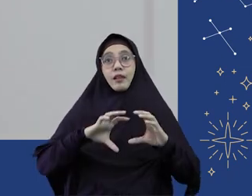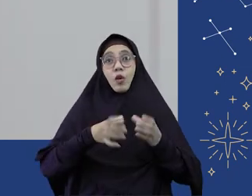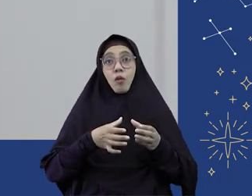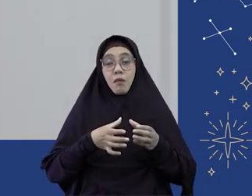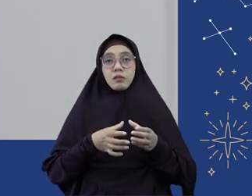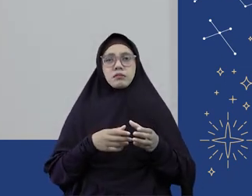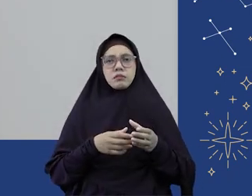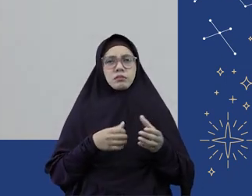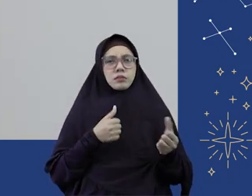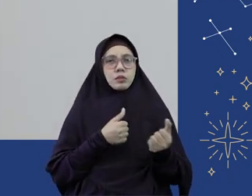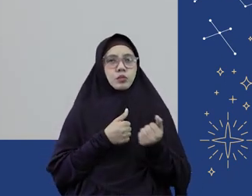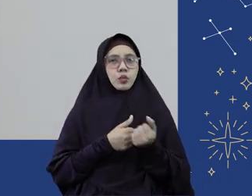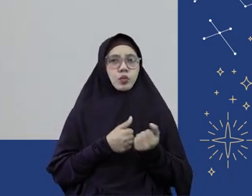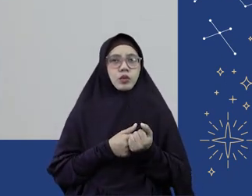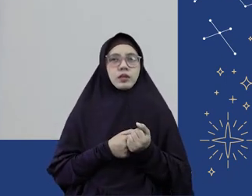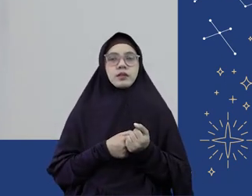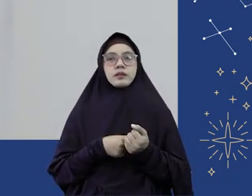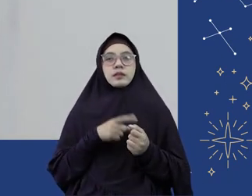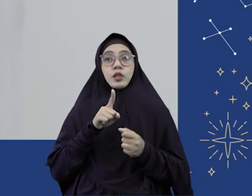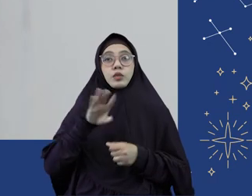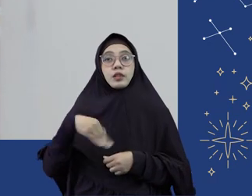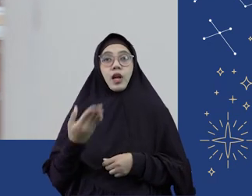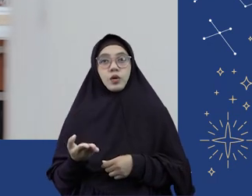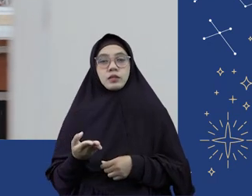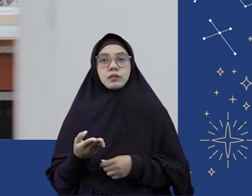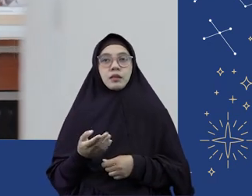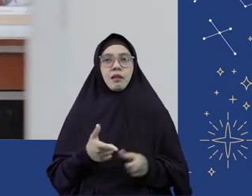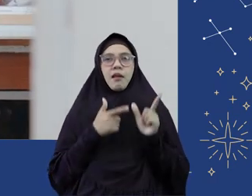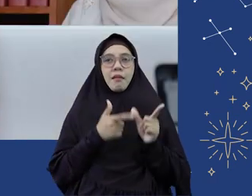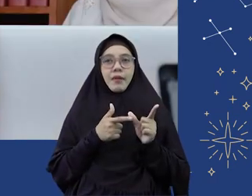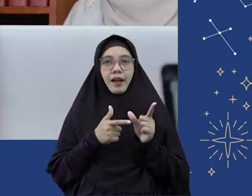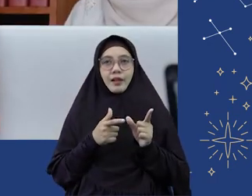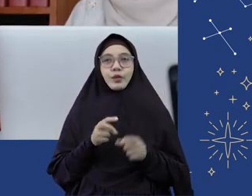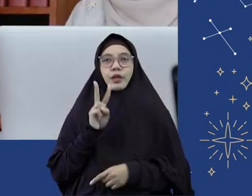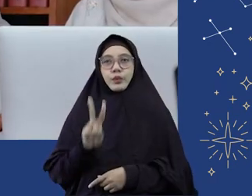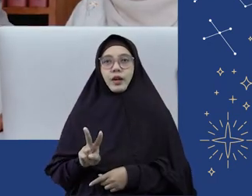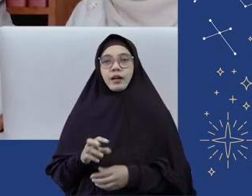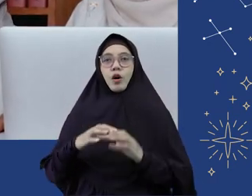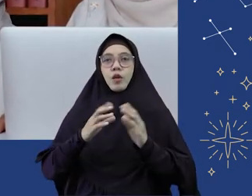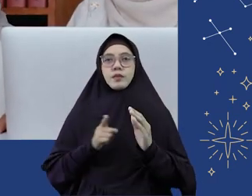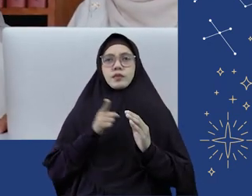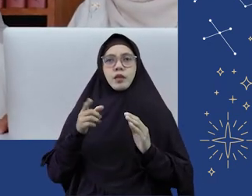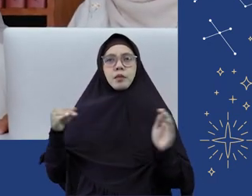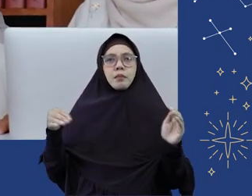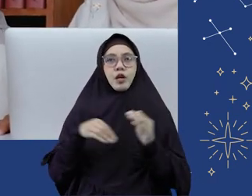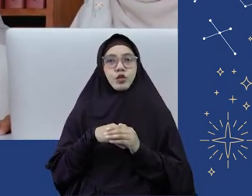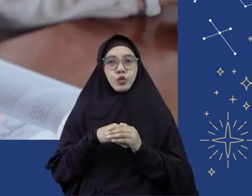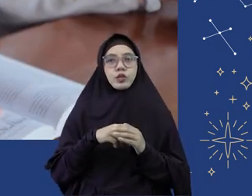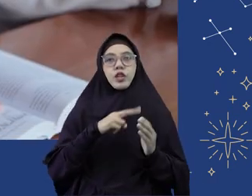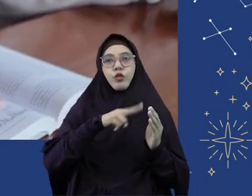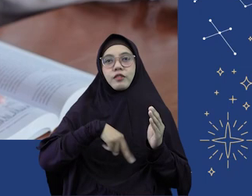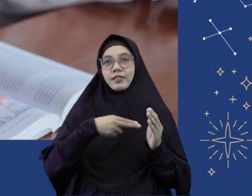dunia pengetahuan 1 tahun setelah era restorasi pasca perang dunia ke-2 observatorium boscall masuk ke dalam perguruan tinggi